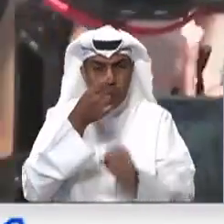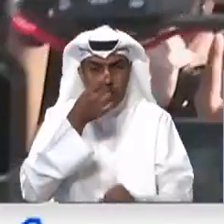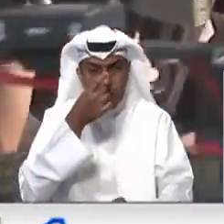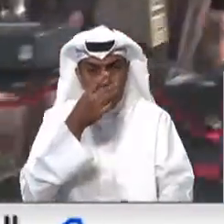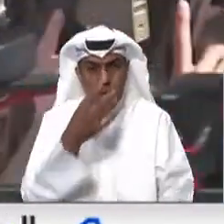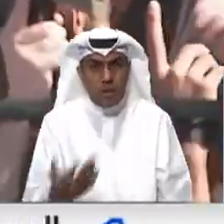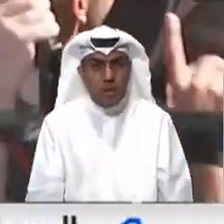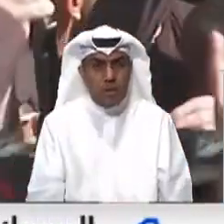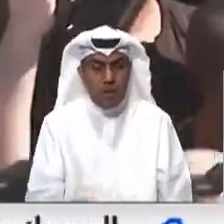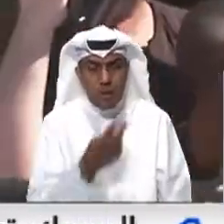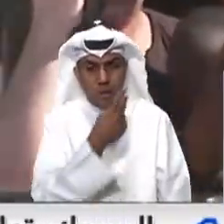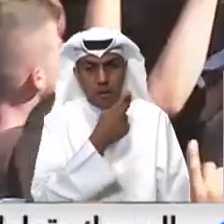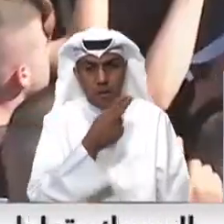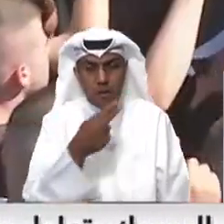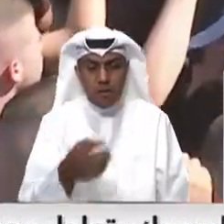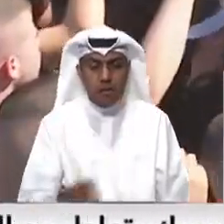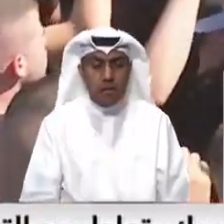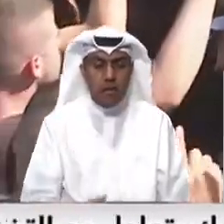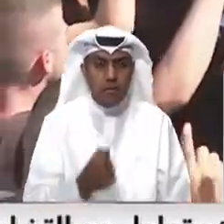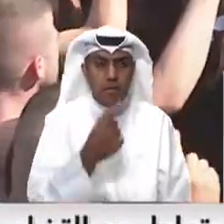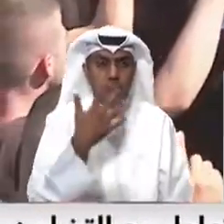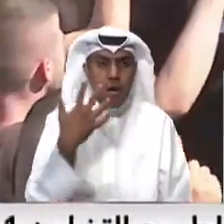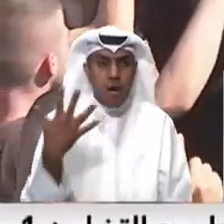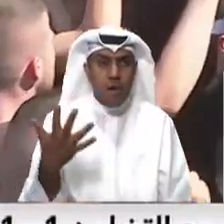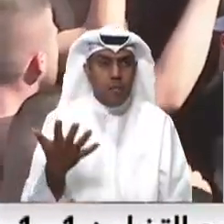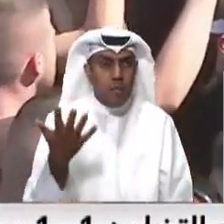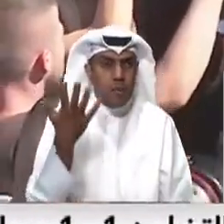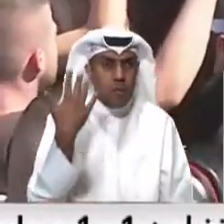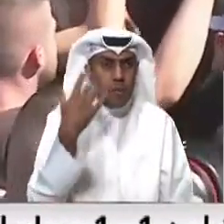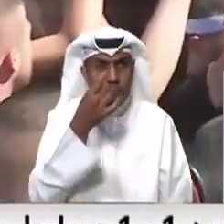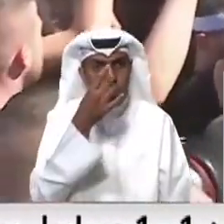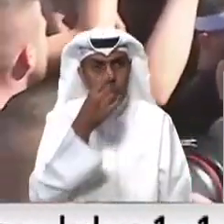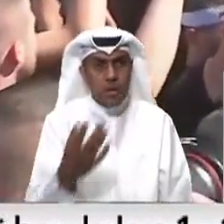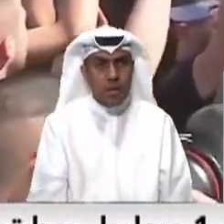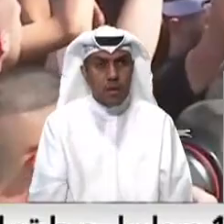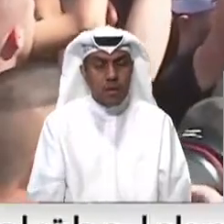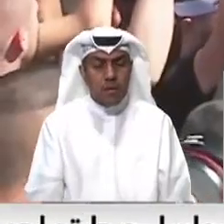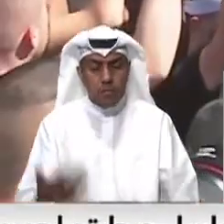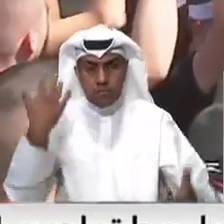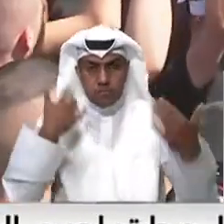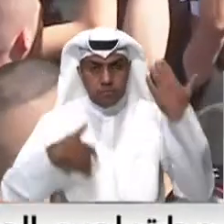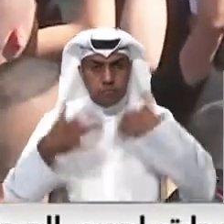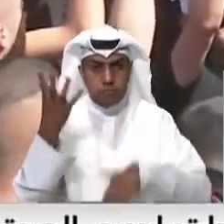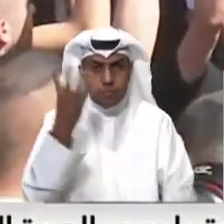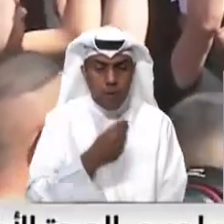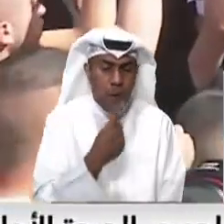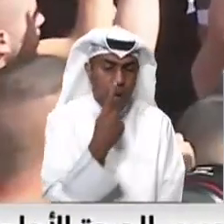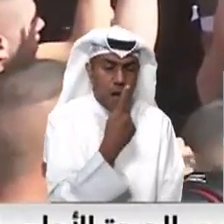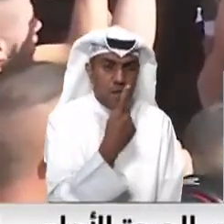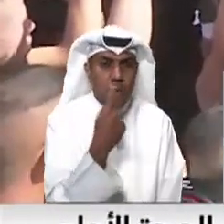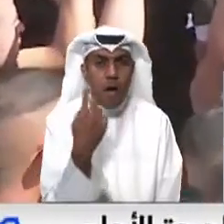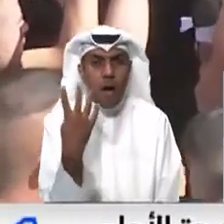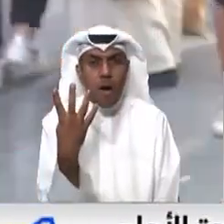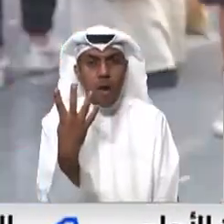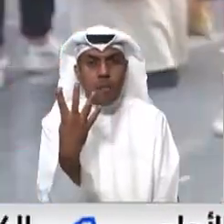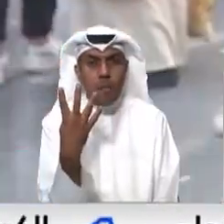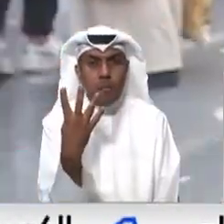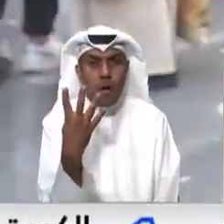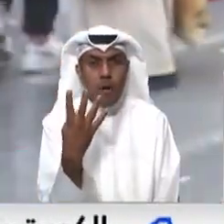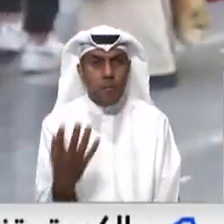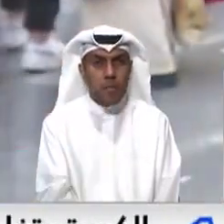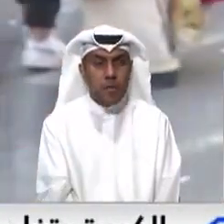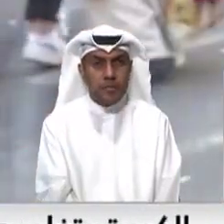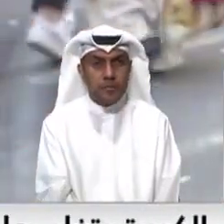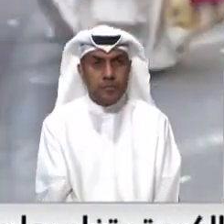الغربية 105 شهداء، في حين بلغ عدد المصابين أكثر من 1400. كل